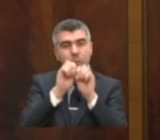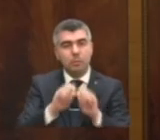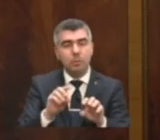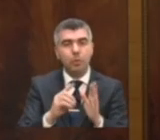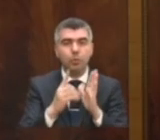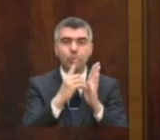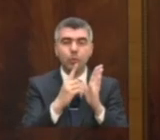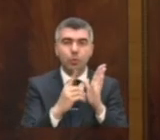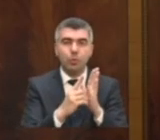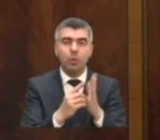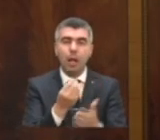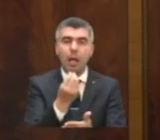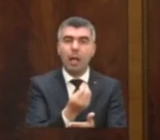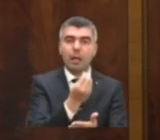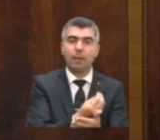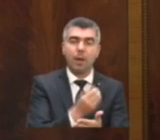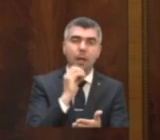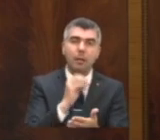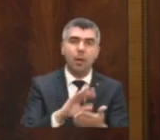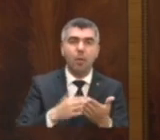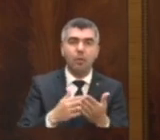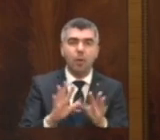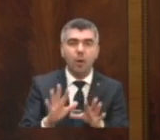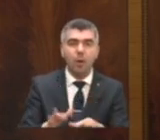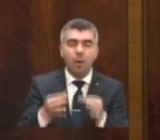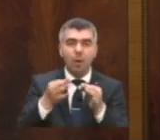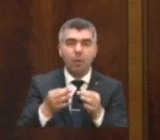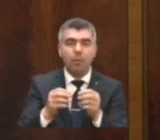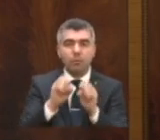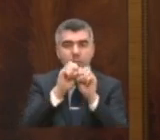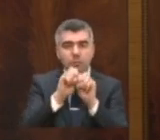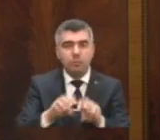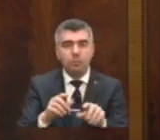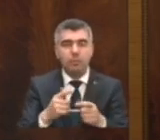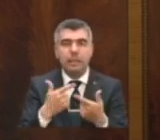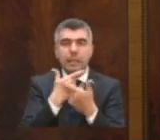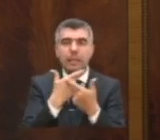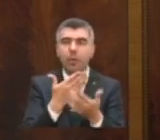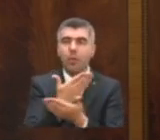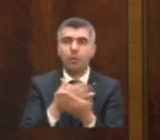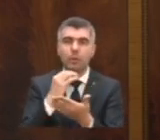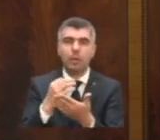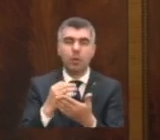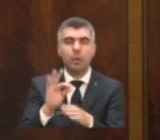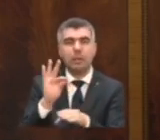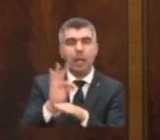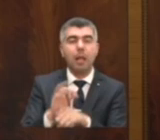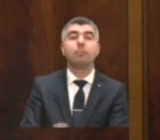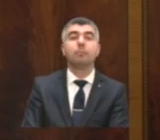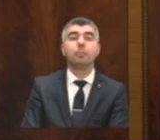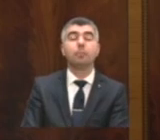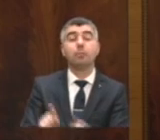للطفولة المغربية والمساهمة في التنشئة الاجتماعية وتعميم الترفيه التربوي في أوساط الطفولة. تكوين الأطر